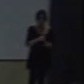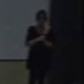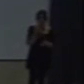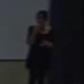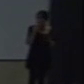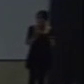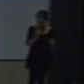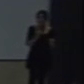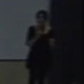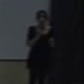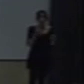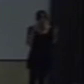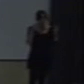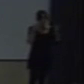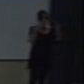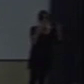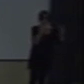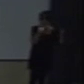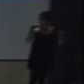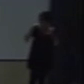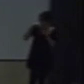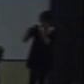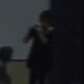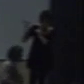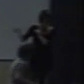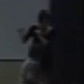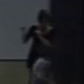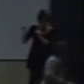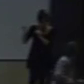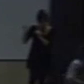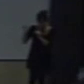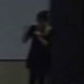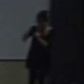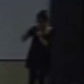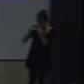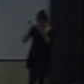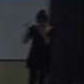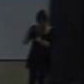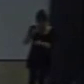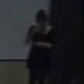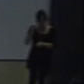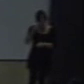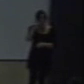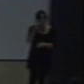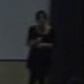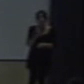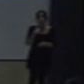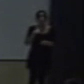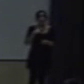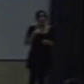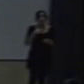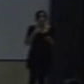em miralles, jo crec que tens raó, la reflexió és molt bona perquè, clar, evidentment que s'ha de dir, però quan